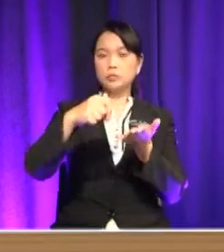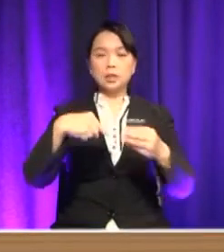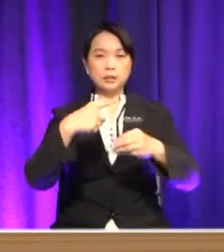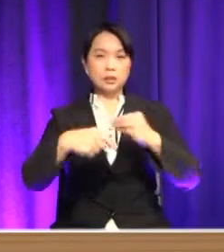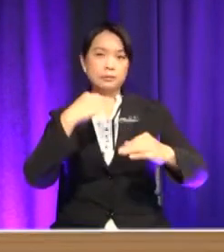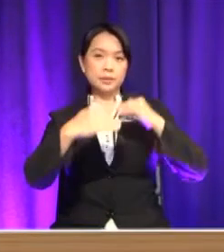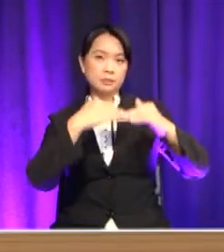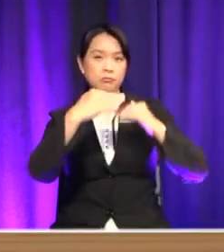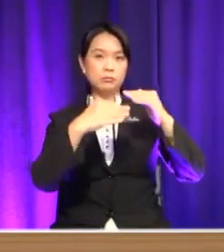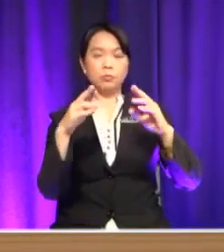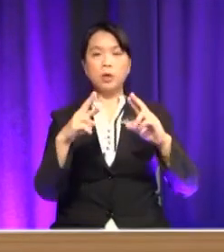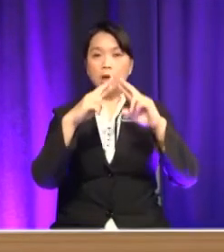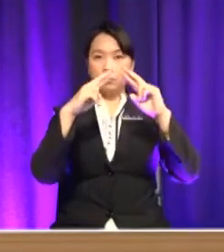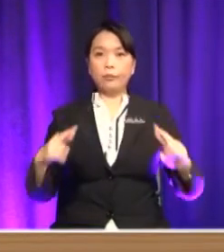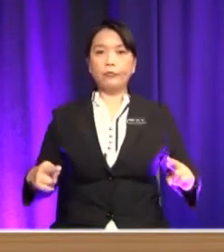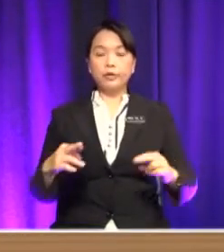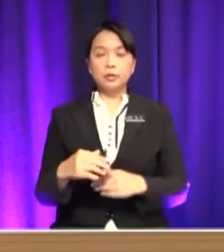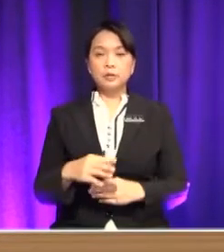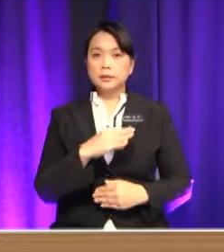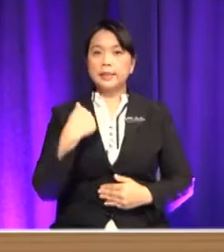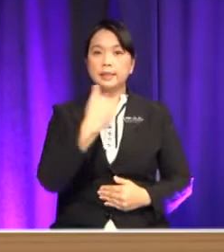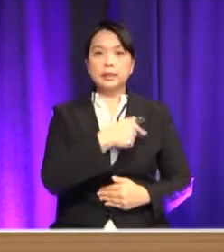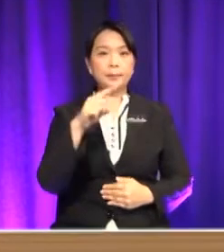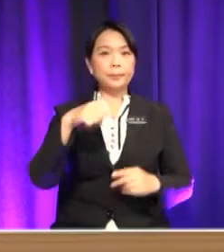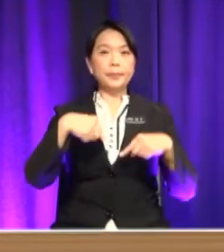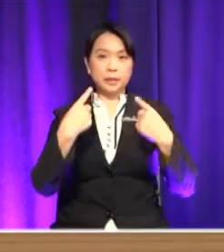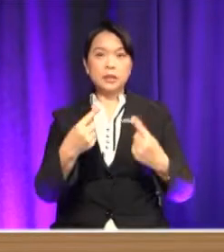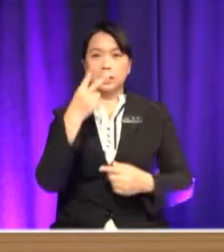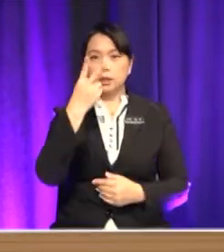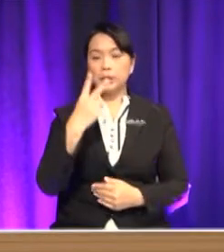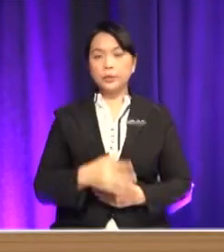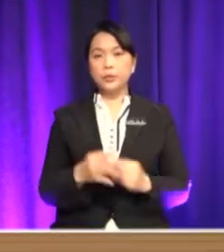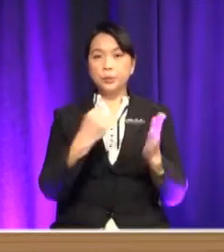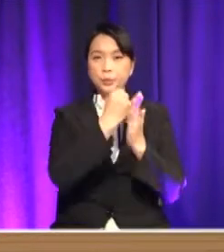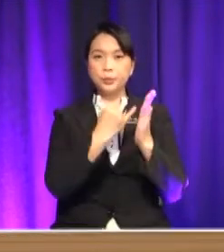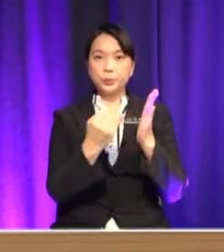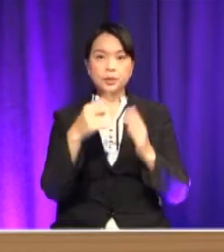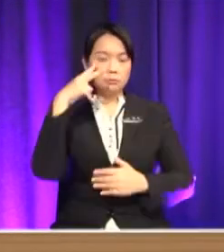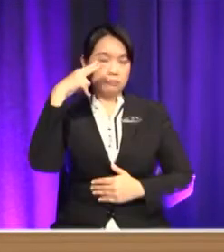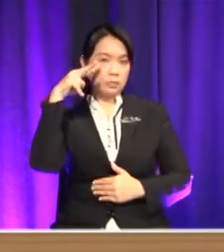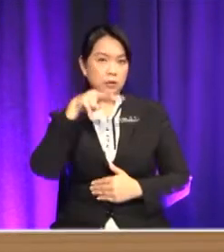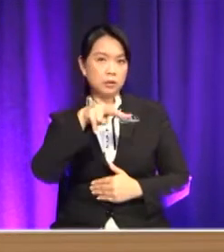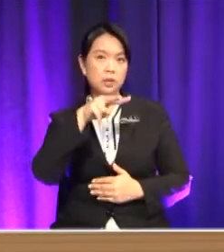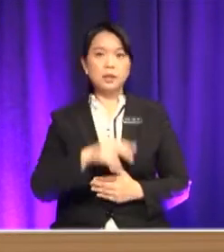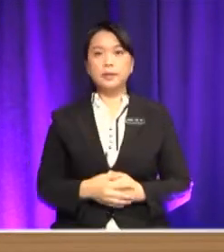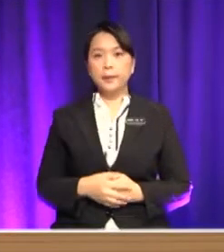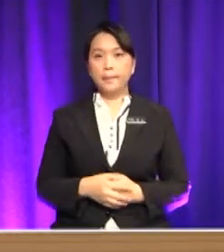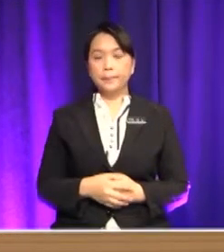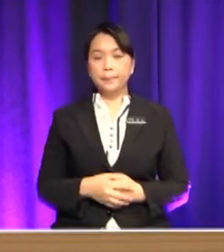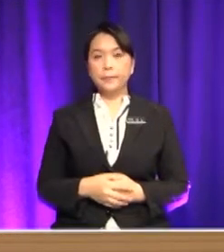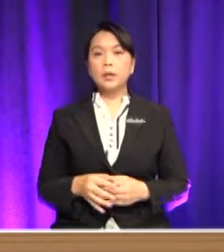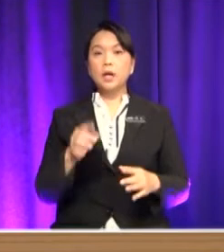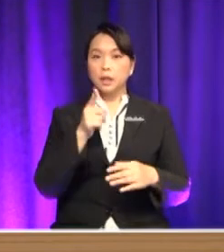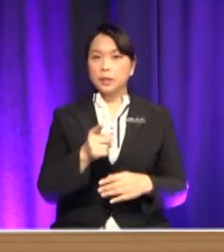ya. Baik. Kemudian kita pergi ke elemen yang selanjutnya ialah lukisan pandangan. Baik, lukisan pandangan ni kamu